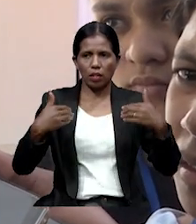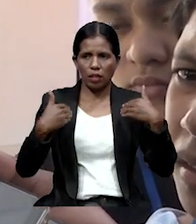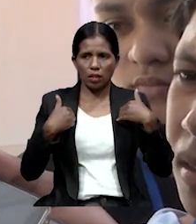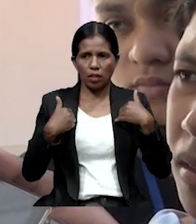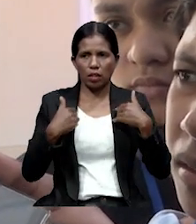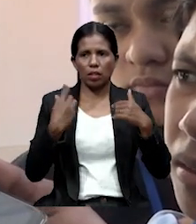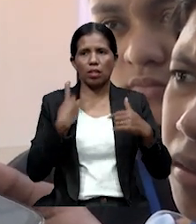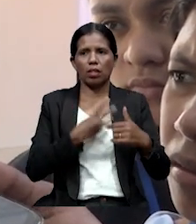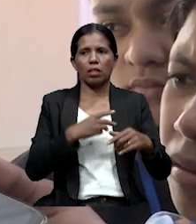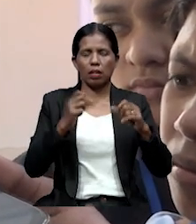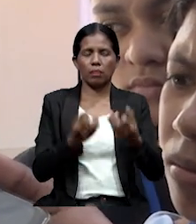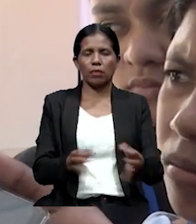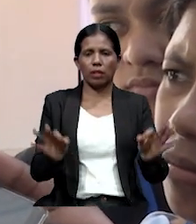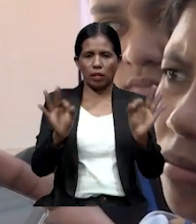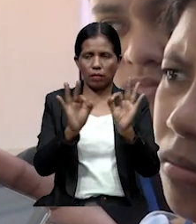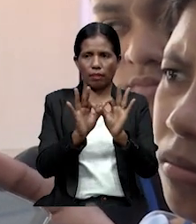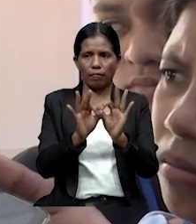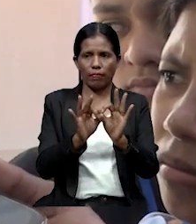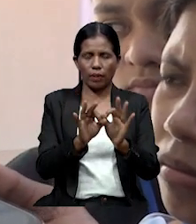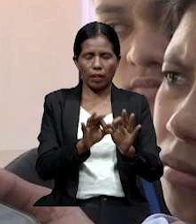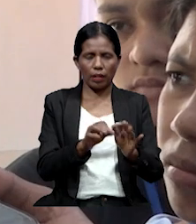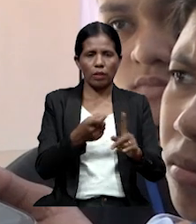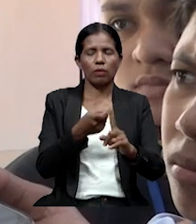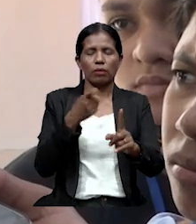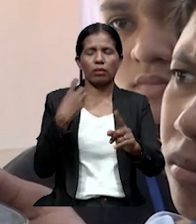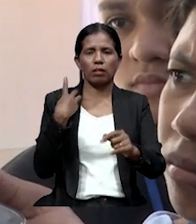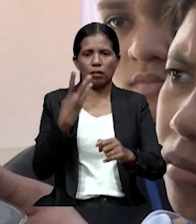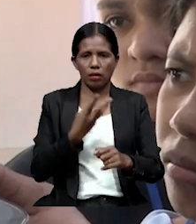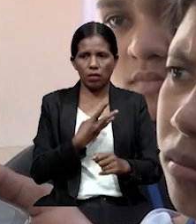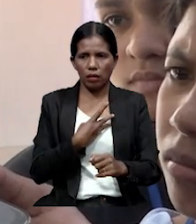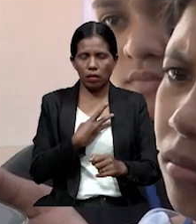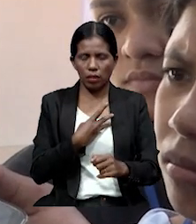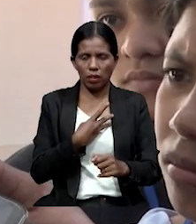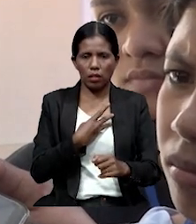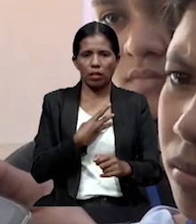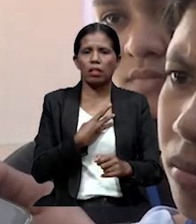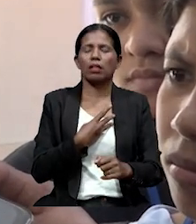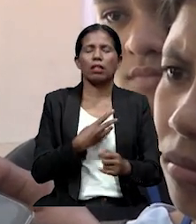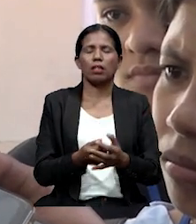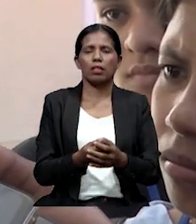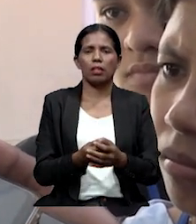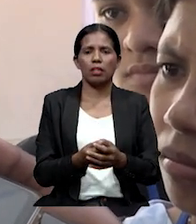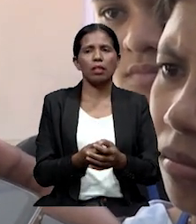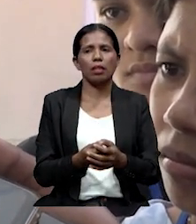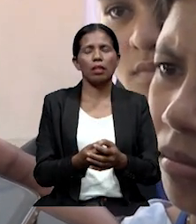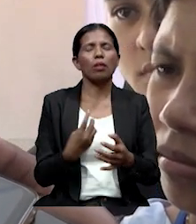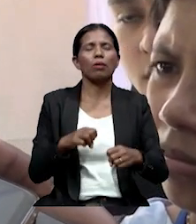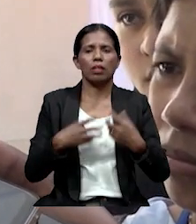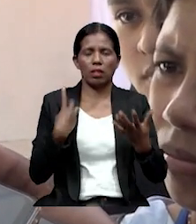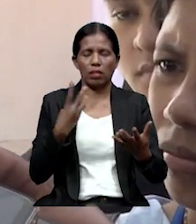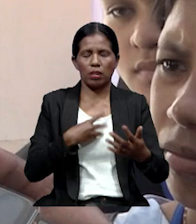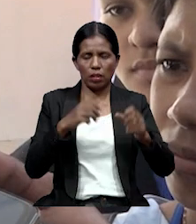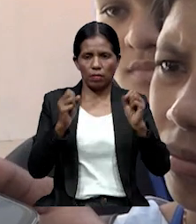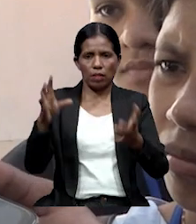ini tebele importante, ya lihusi itanya dutrina, ya para insa ita stabilisasi na